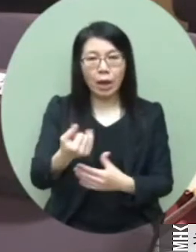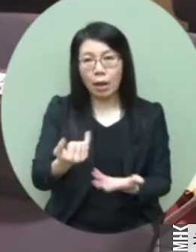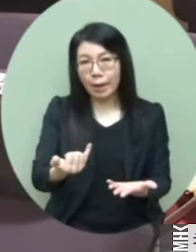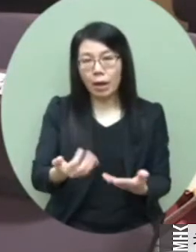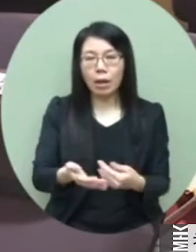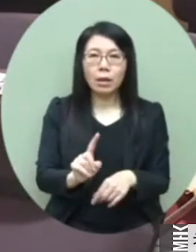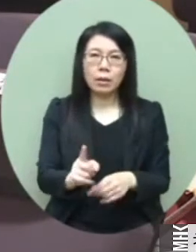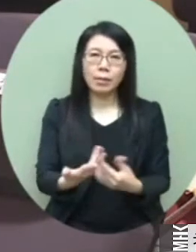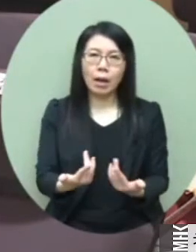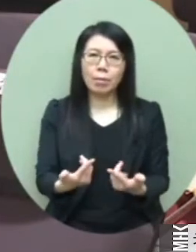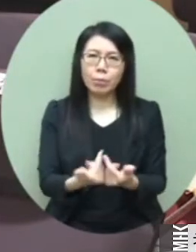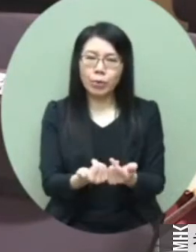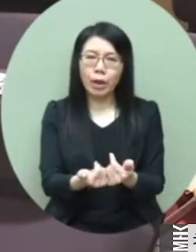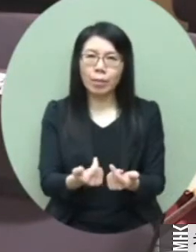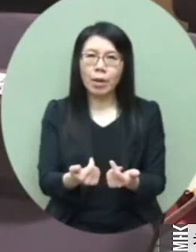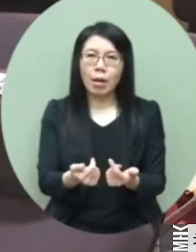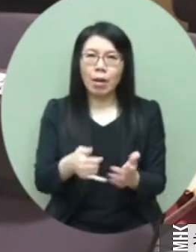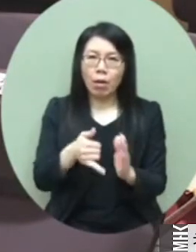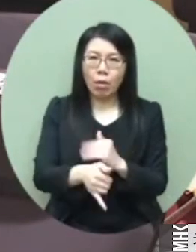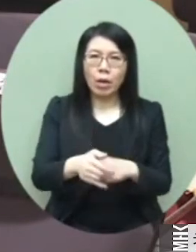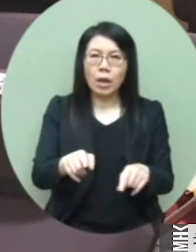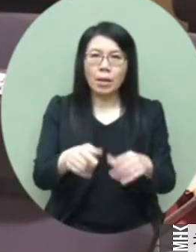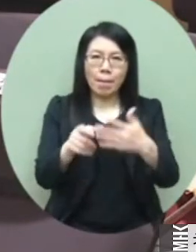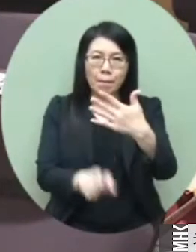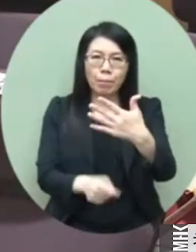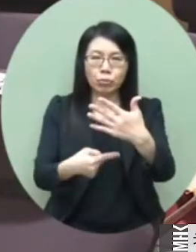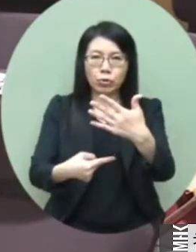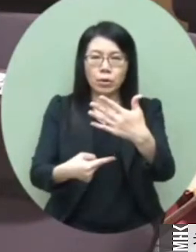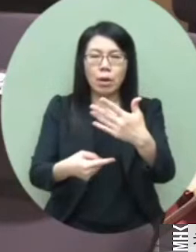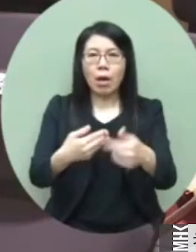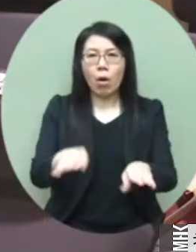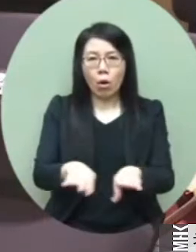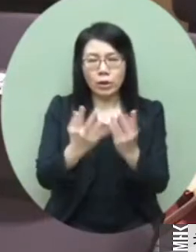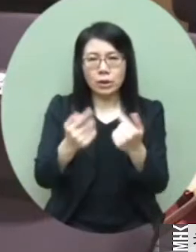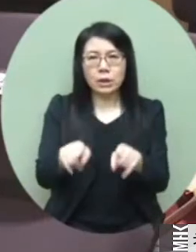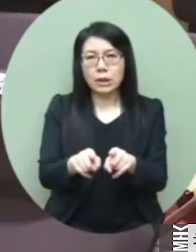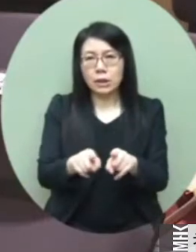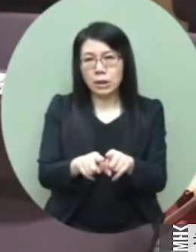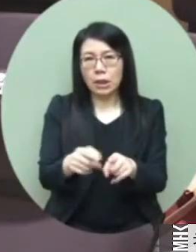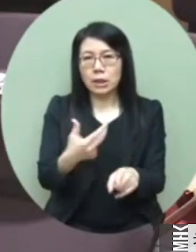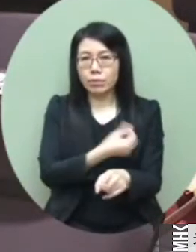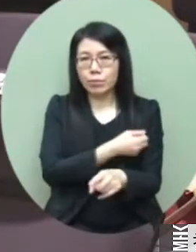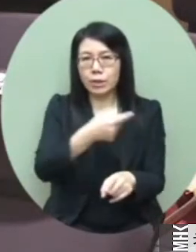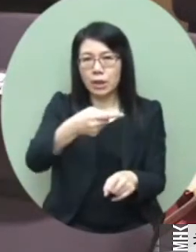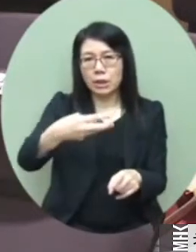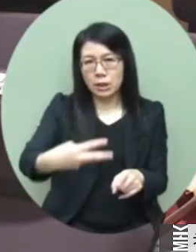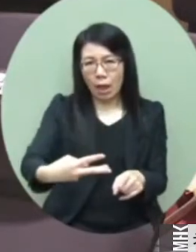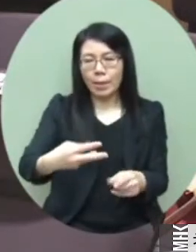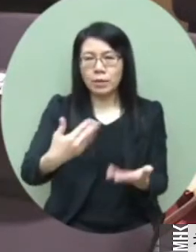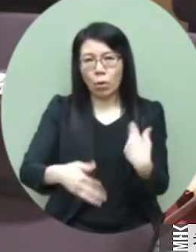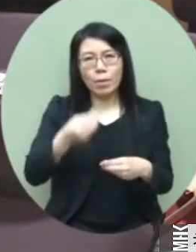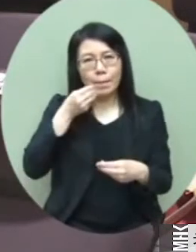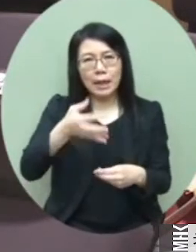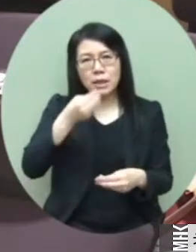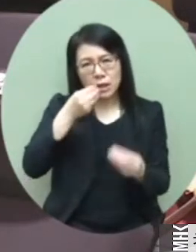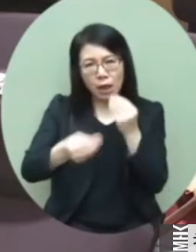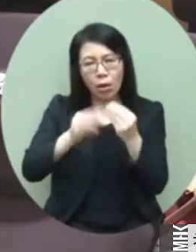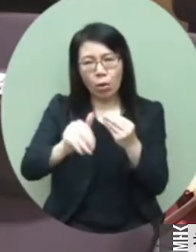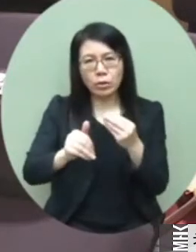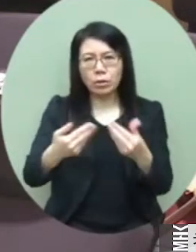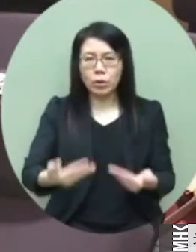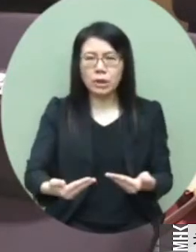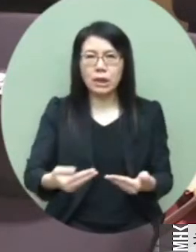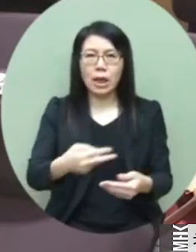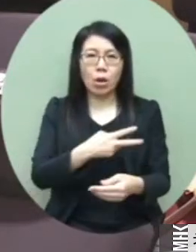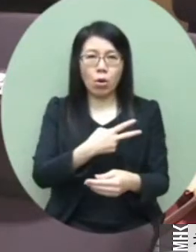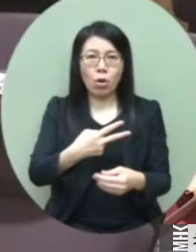地方？點解唔配合咗個疫苗通行證，下個月一齊3針嘅時候先至去推行呢件事，話俾佢哋食嘢或者係呢一刻可以2針先